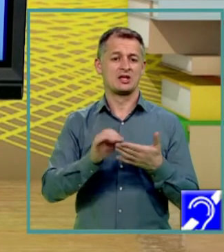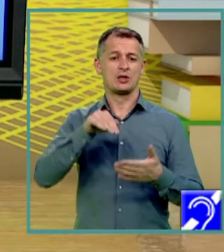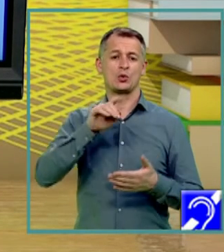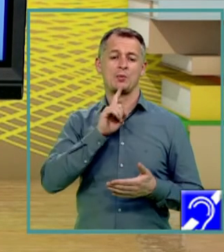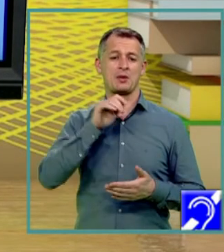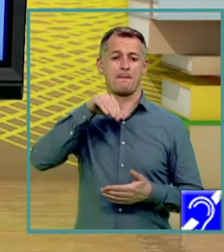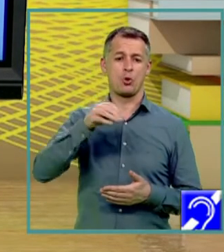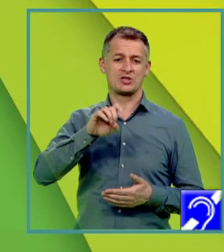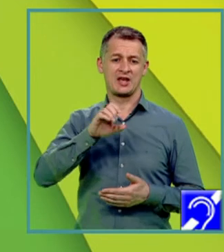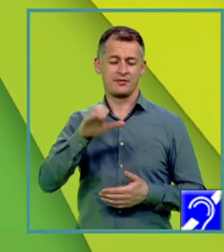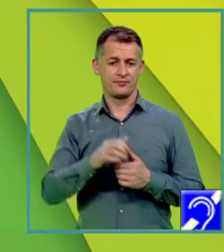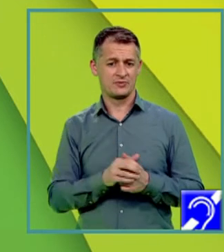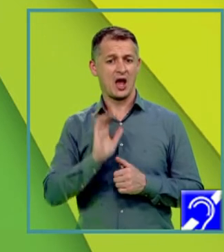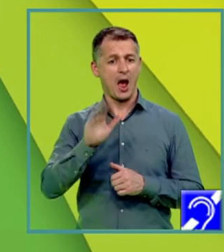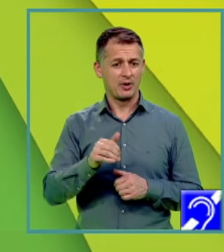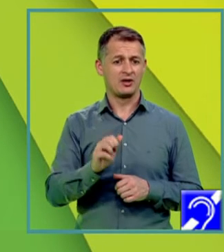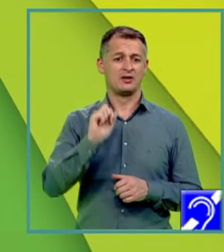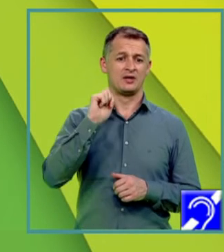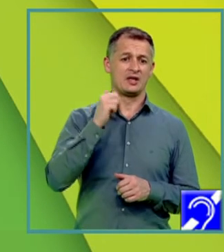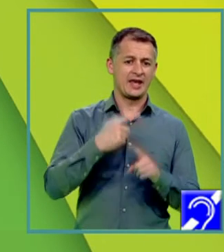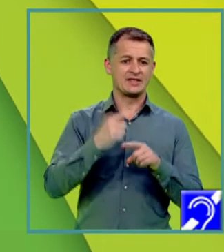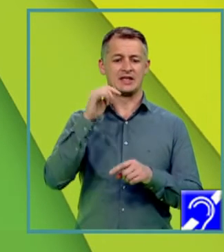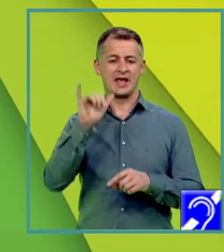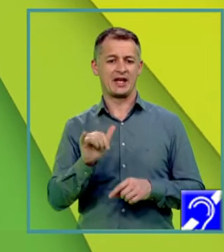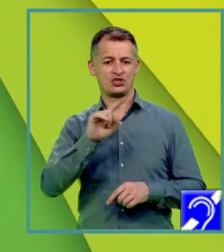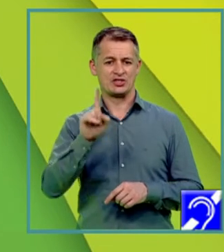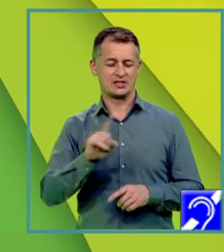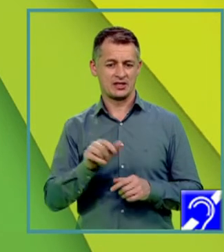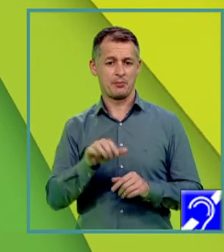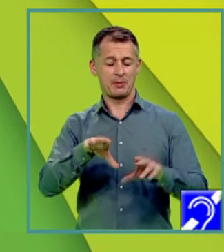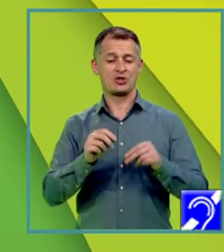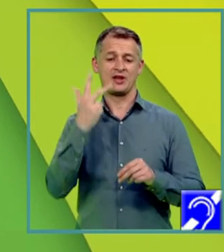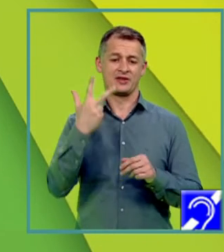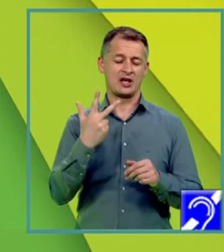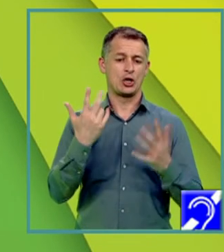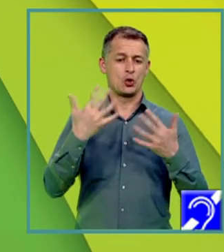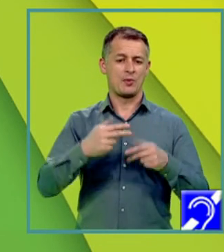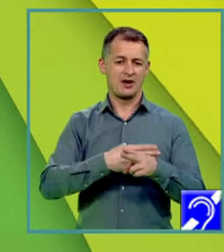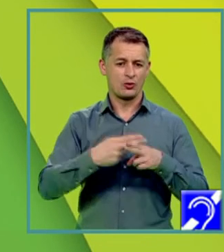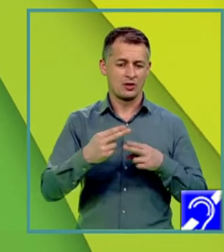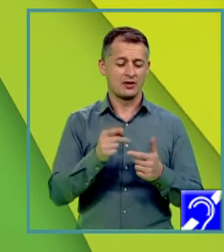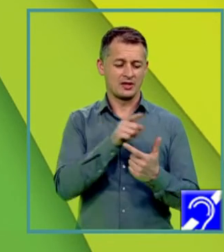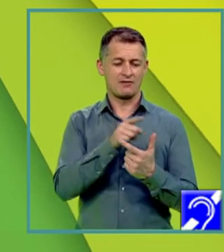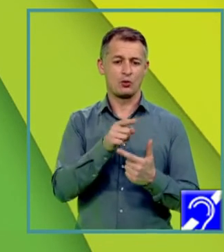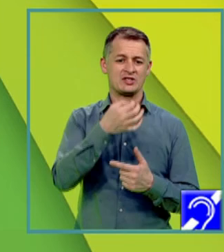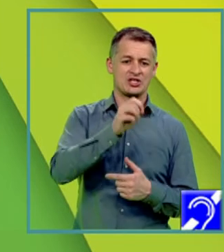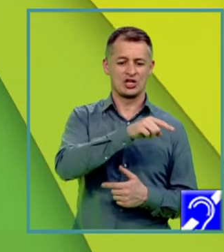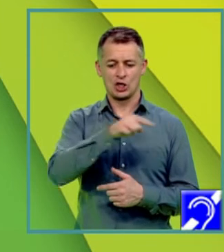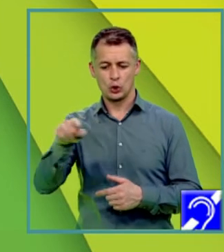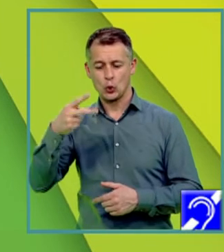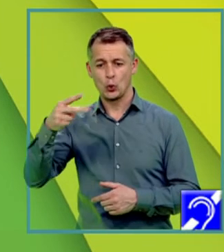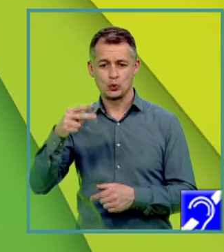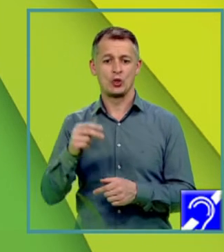parametri x y și z și care primește trei numere naturale din intervalul 10 200 reprezentând